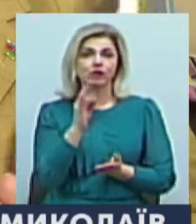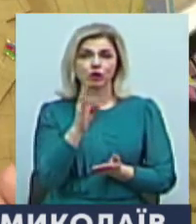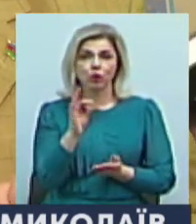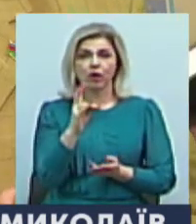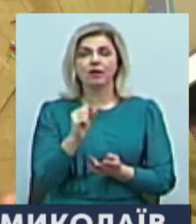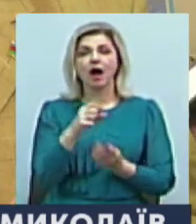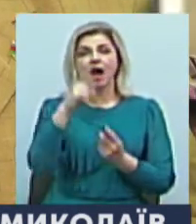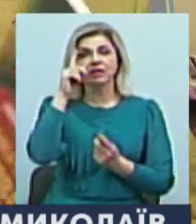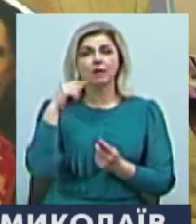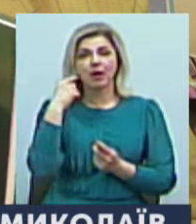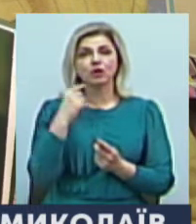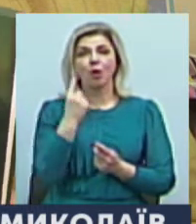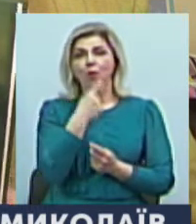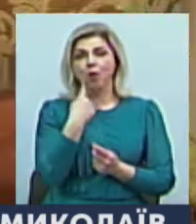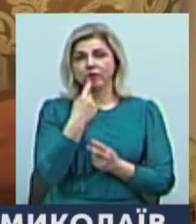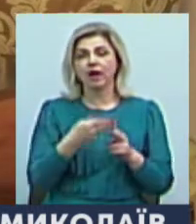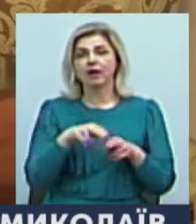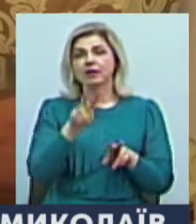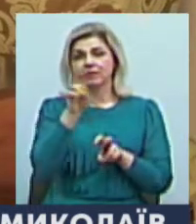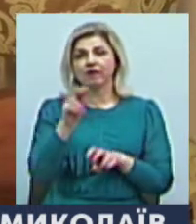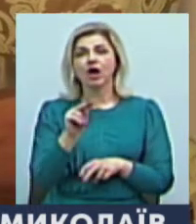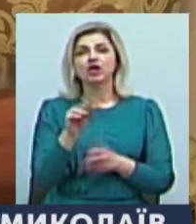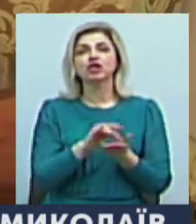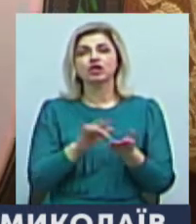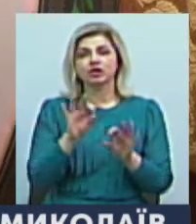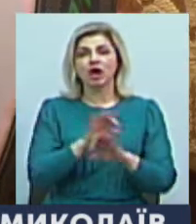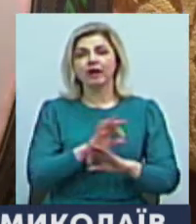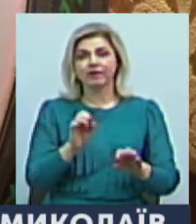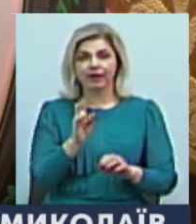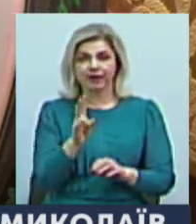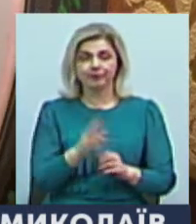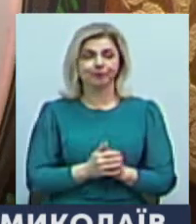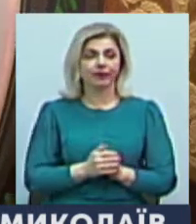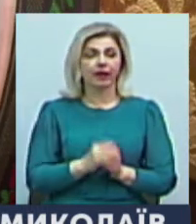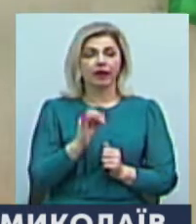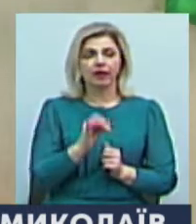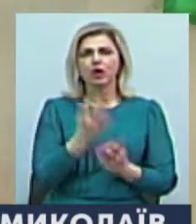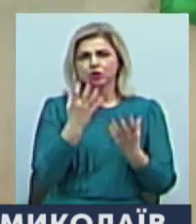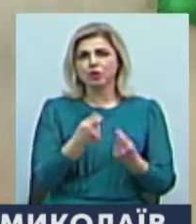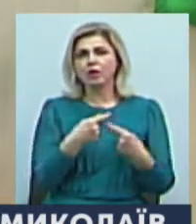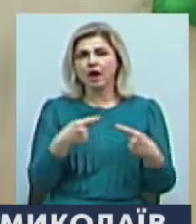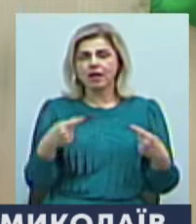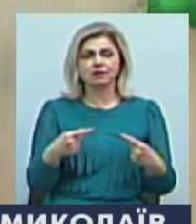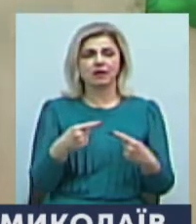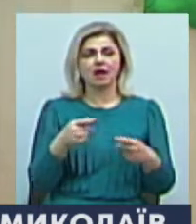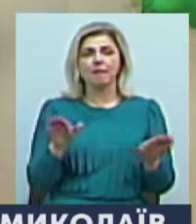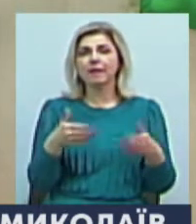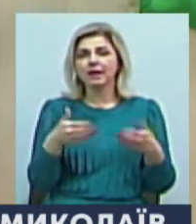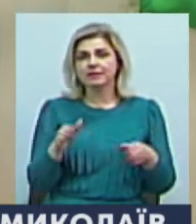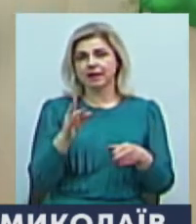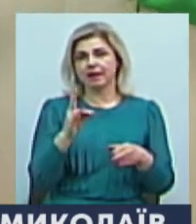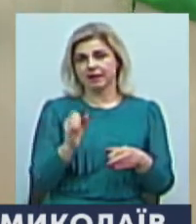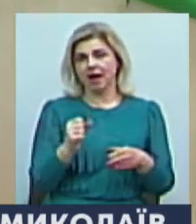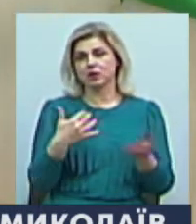мові. Книга називається «Чарівник». Також привіз 6 інструментів 7-8 століть. Зіграв народну пісню на інструменті